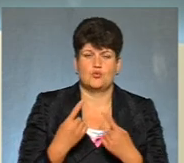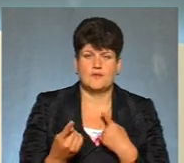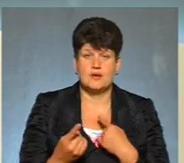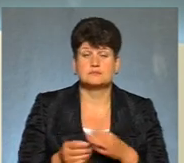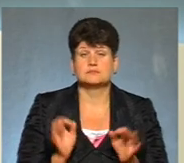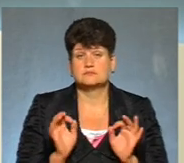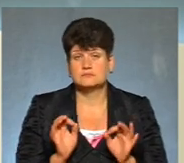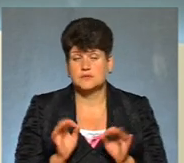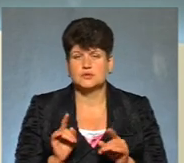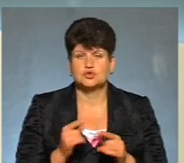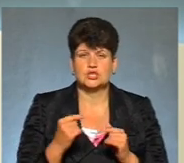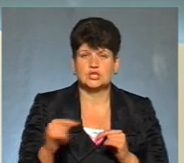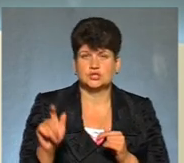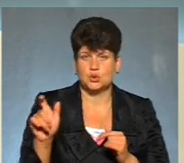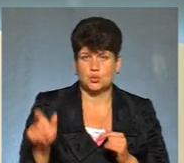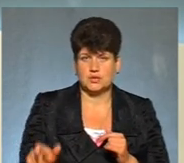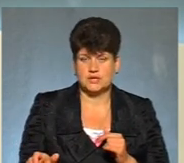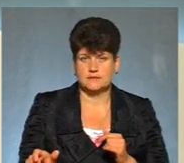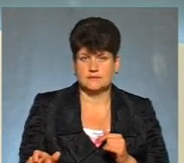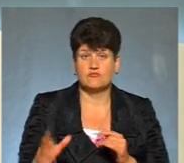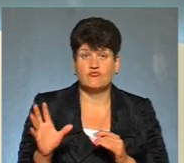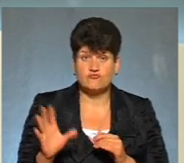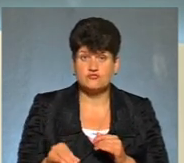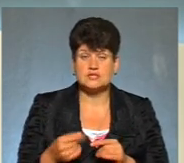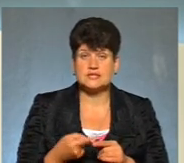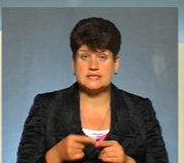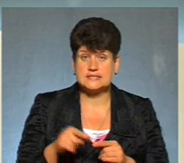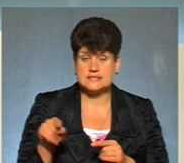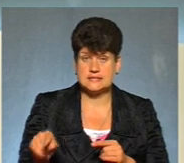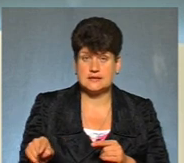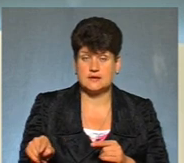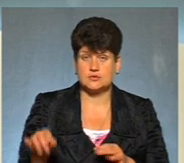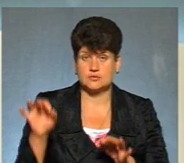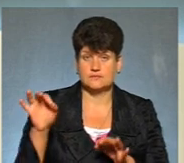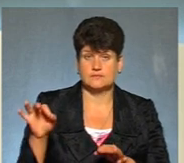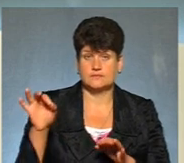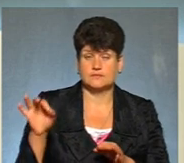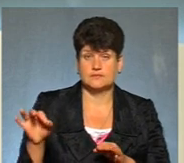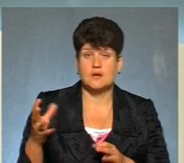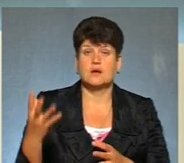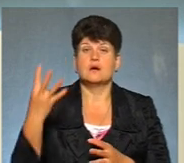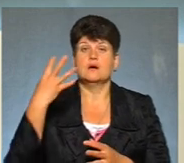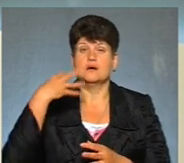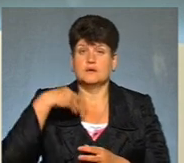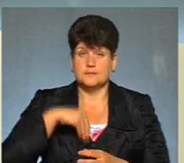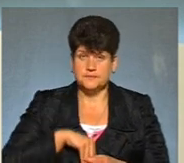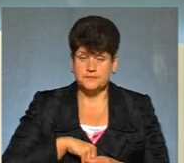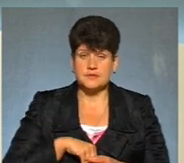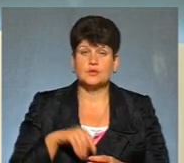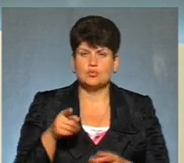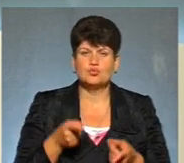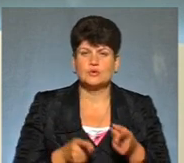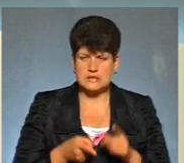що інша людина вже цей аерозоль, який зависає в повітрі, вдихає. Тому